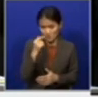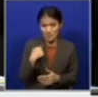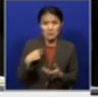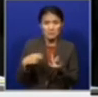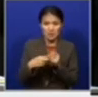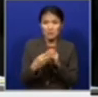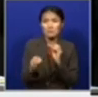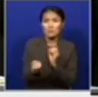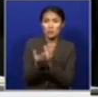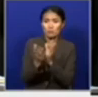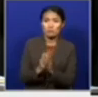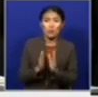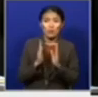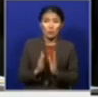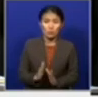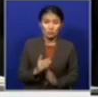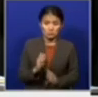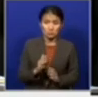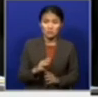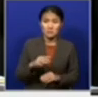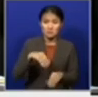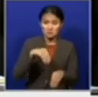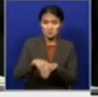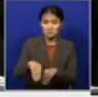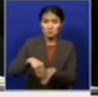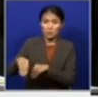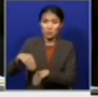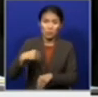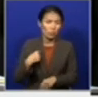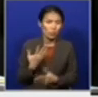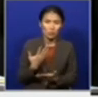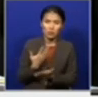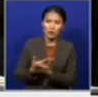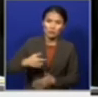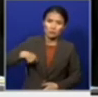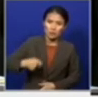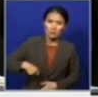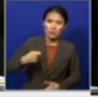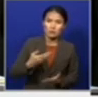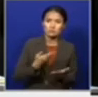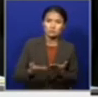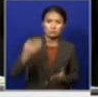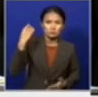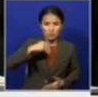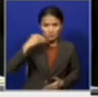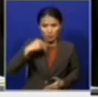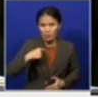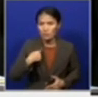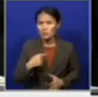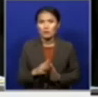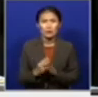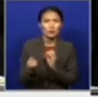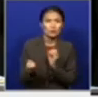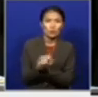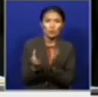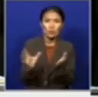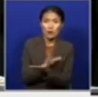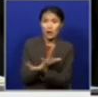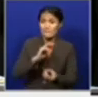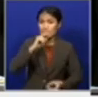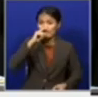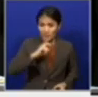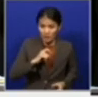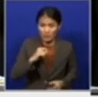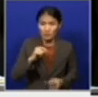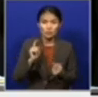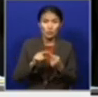การคุ้มครองเมล็ดพันธุ์พืชไปได้ซึ่งผลที่ตามมาค่ะก็คือการผูกขาดการขยายพันธุ์พืชเกษต